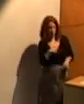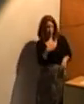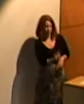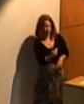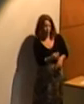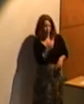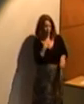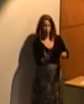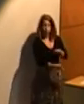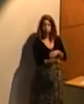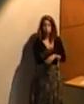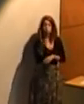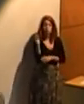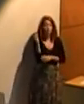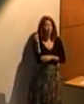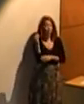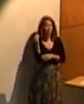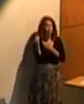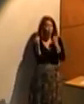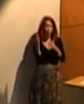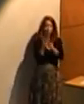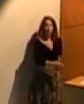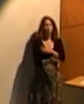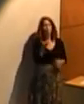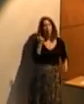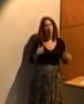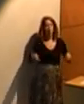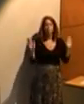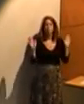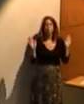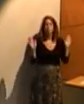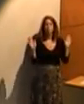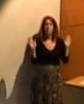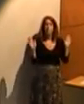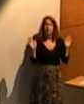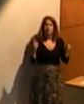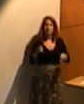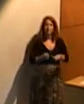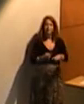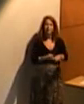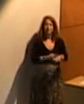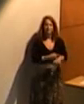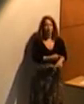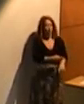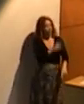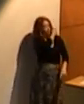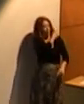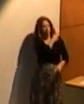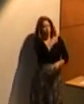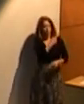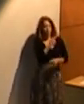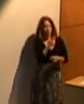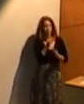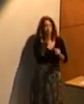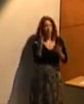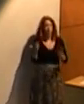les bébés voilà après après au bout d'un moment venu mais c'est jusqu'où et je crois qu'effectivement là c'est cette idée de d'indisponibilité du